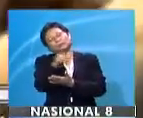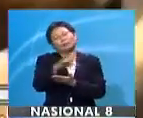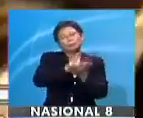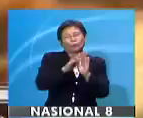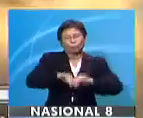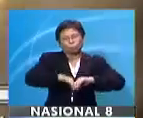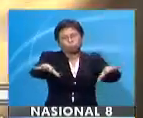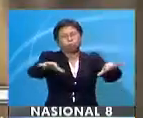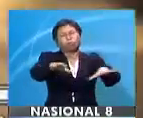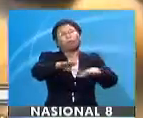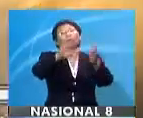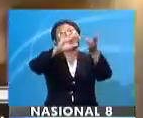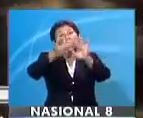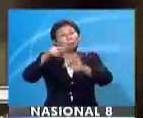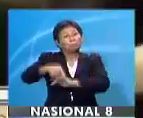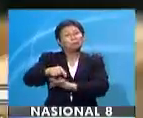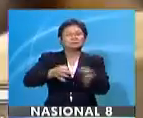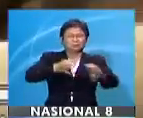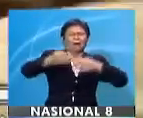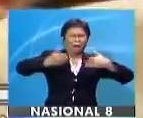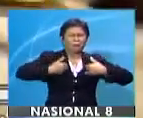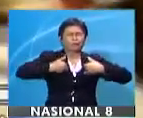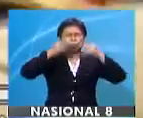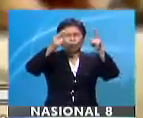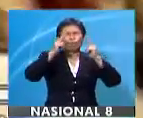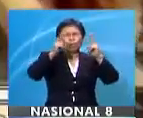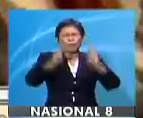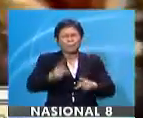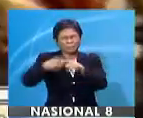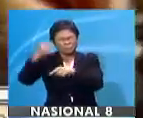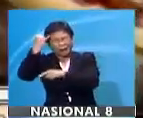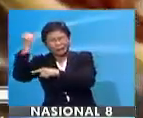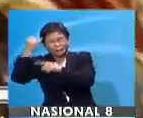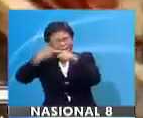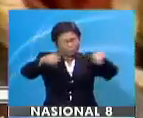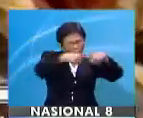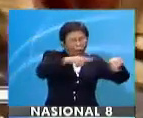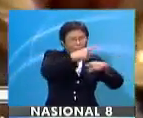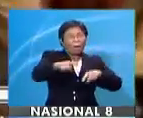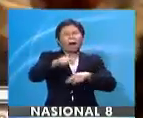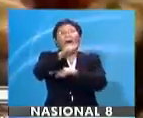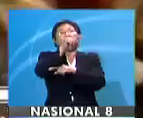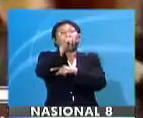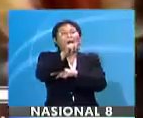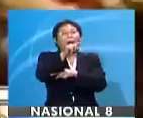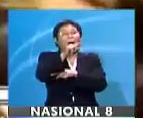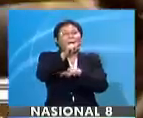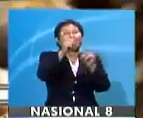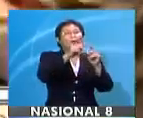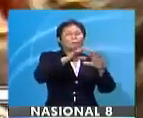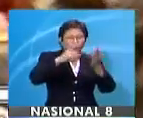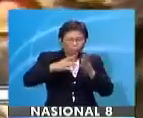tidakak sosial beliau menjelaskan walaupun para ulama berbeza pandangan mengenainya namun muzakarah fatwa kebangsaan